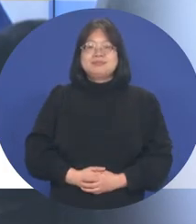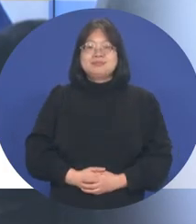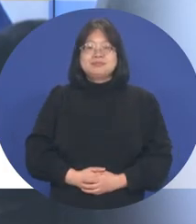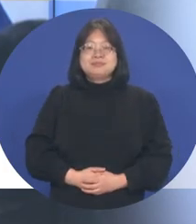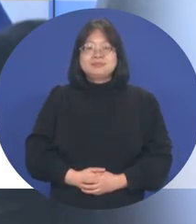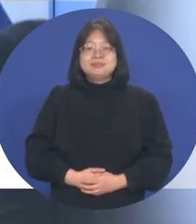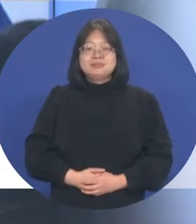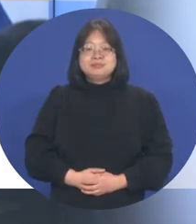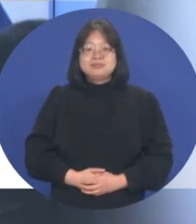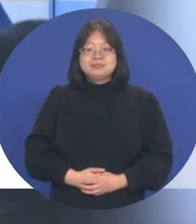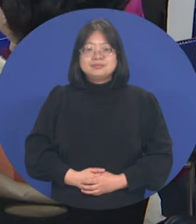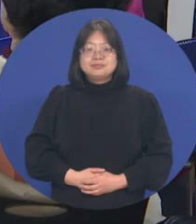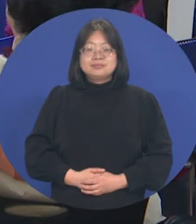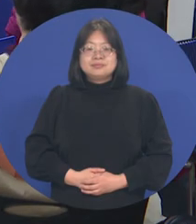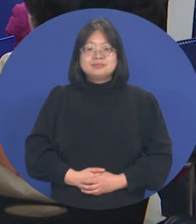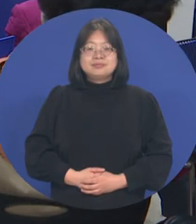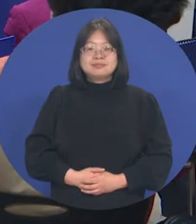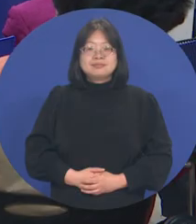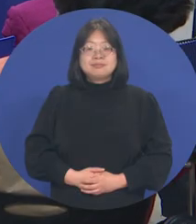함께